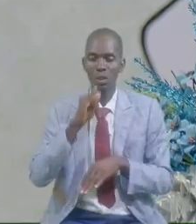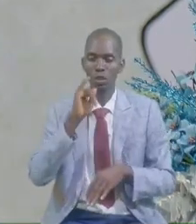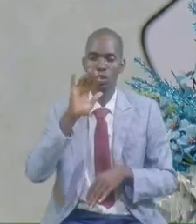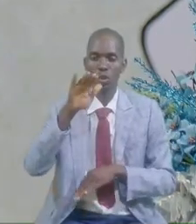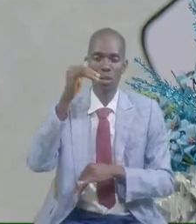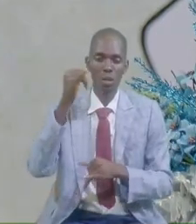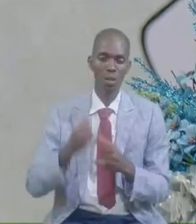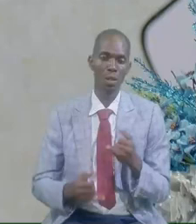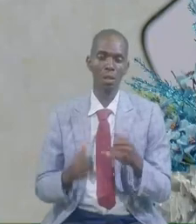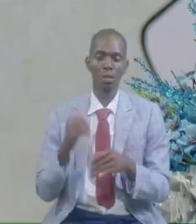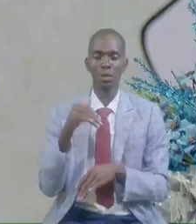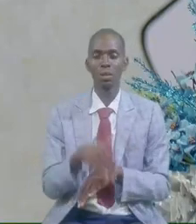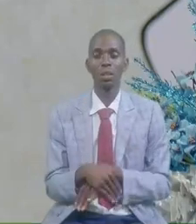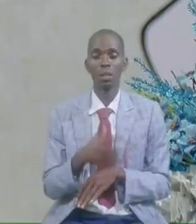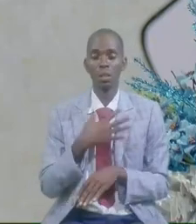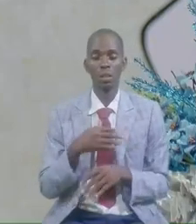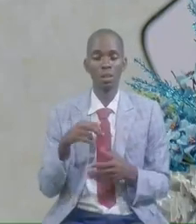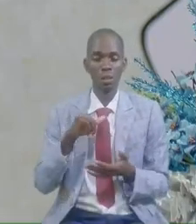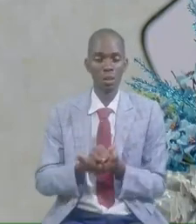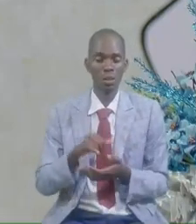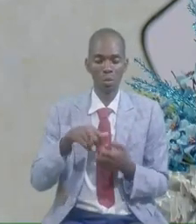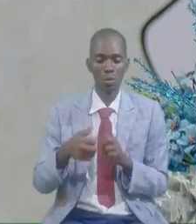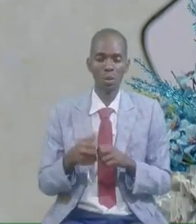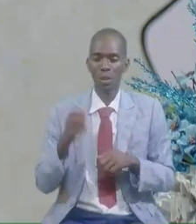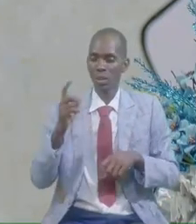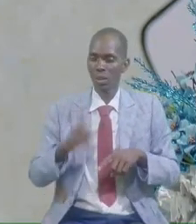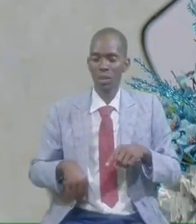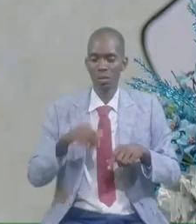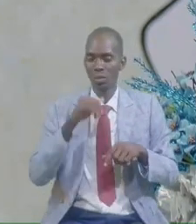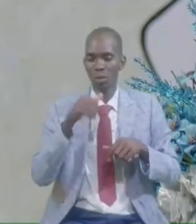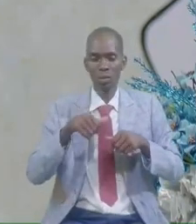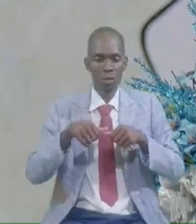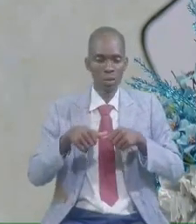vie. Il ne peut plus rester avec toi.